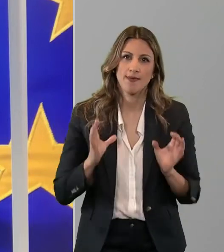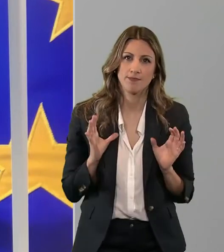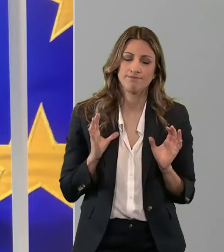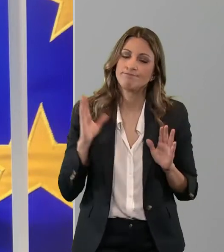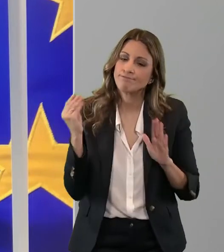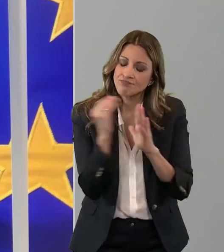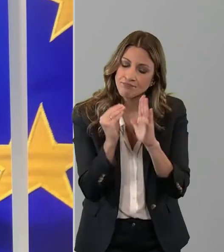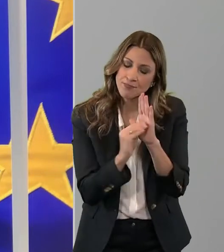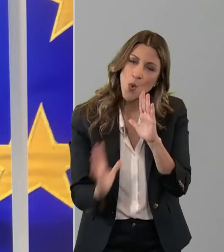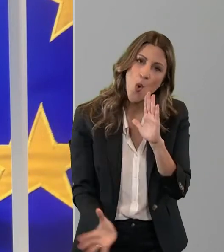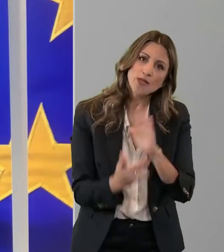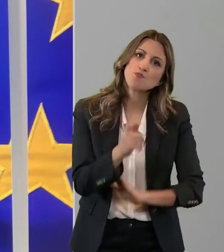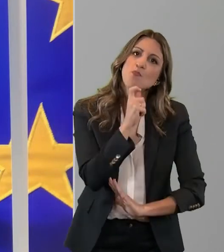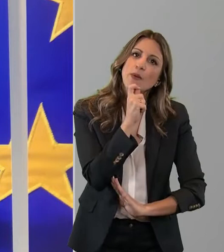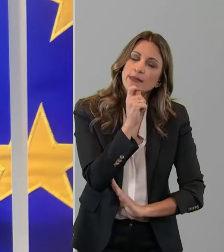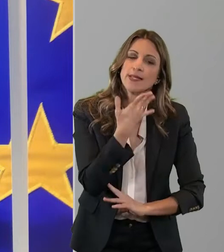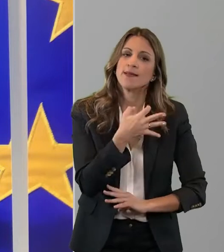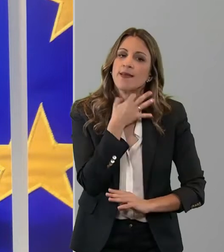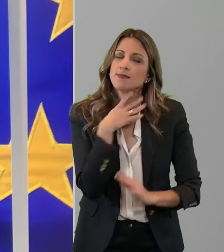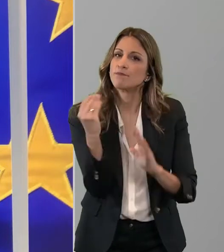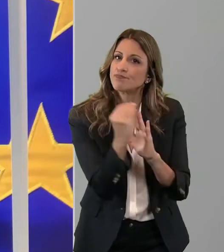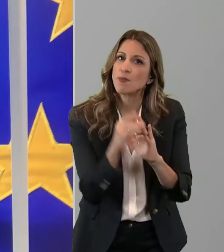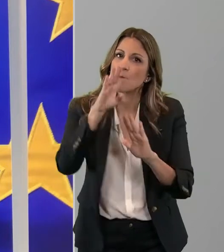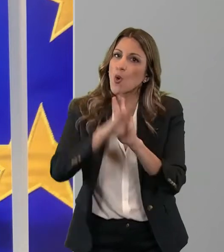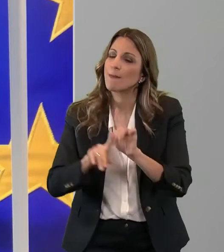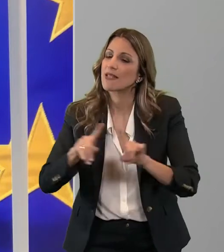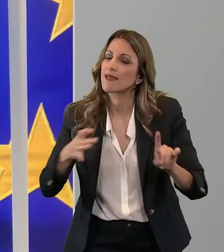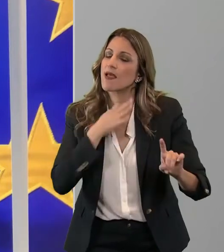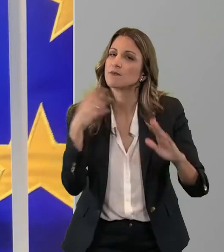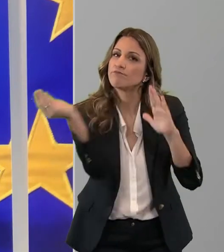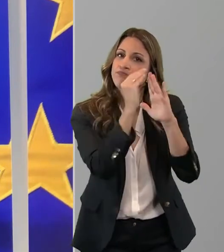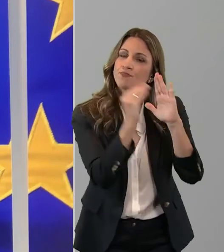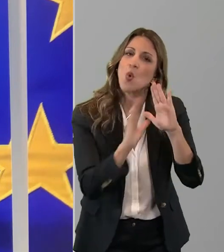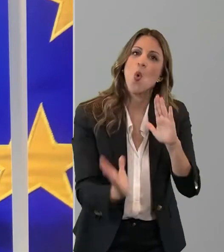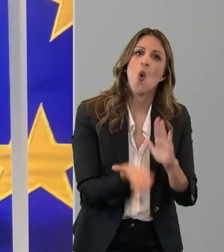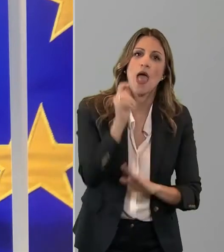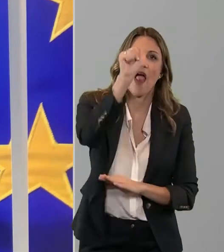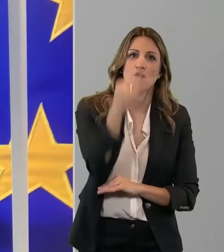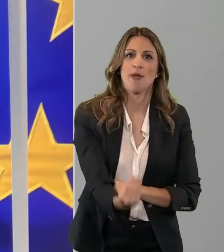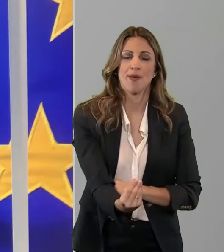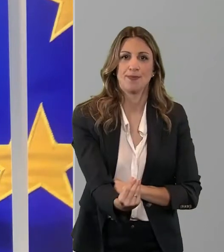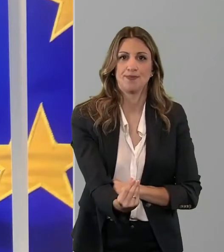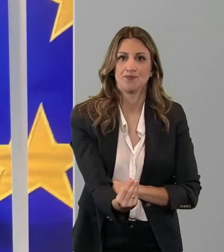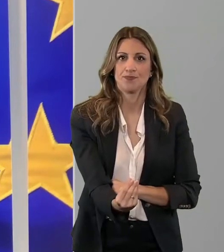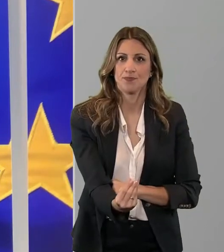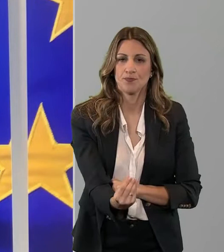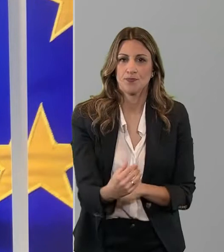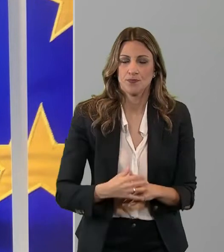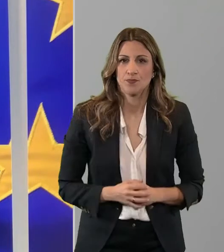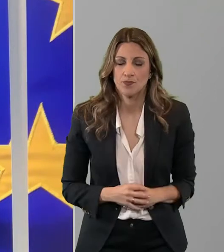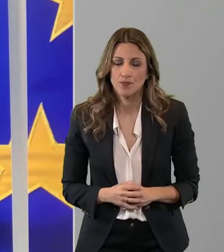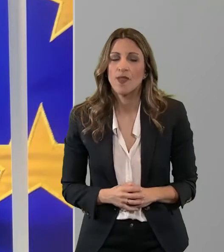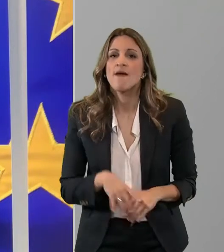τις απαραίτητες πολιτικές πρωτοβουλίες και προγράμματα. Σε αυτή την κατηγορία των